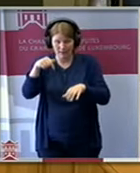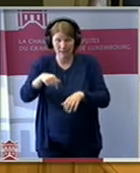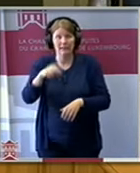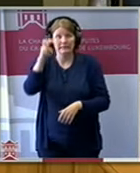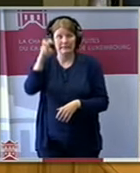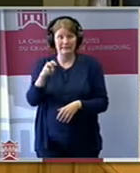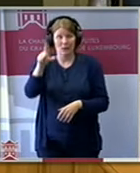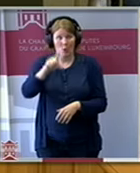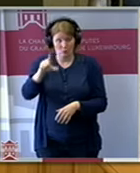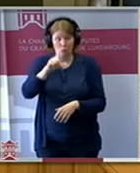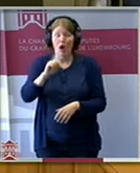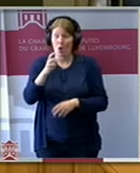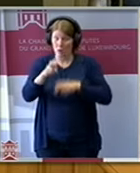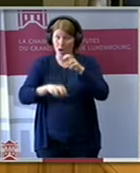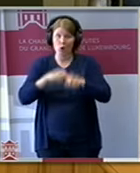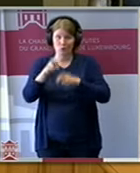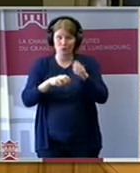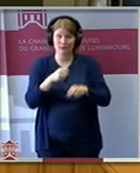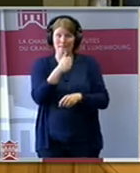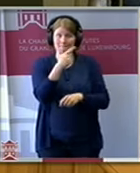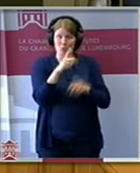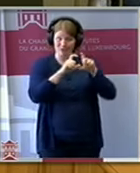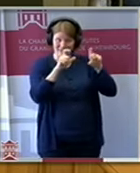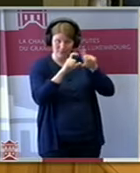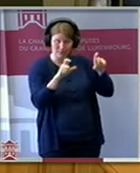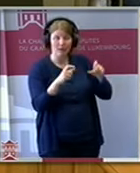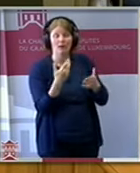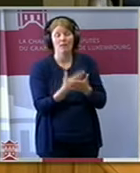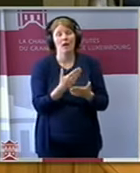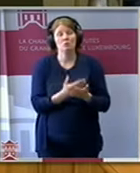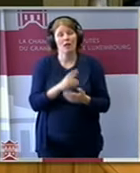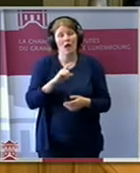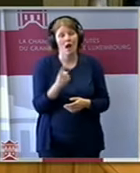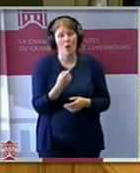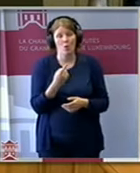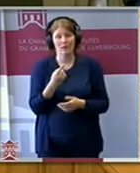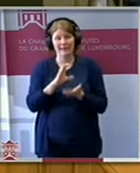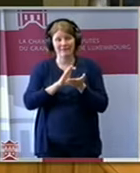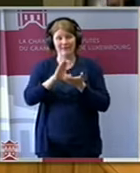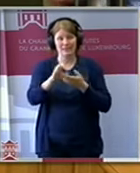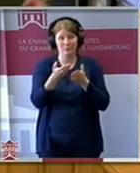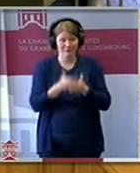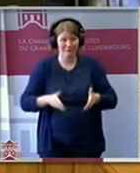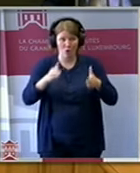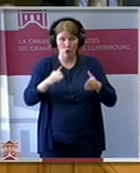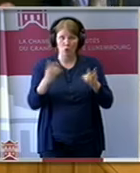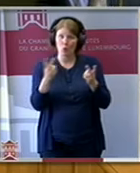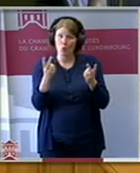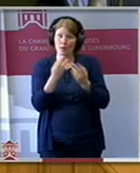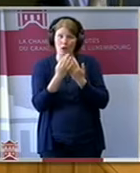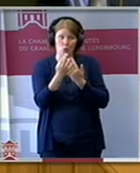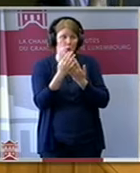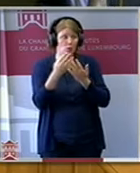einen großen Teil von den Investmentfonds, und auch die von der sogenannten geringen Bourse machen dadurch. Und